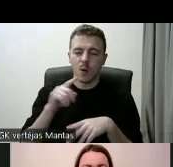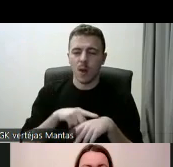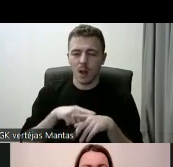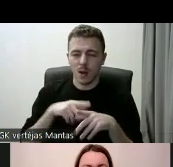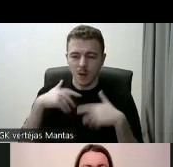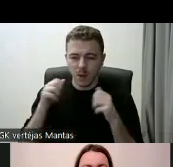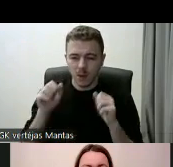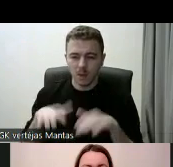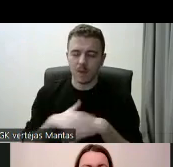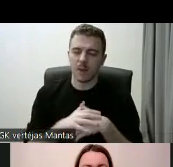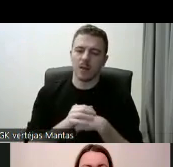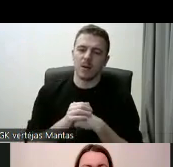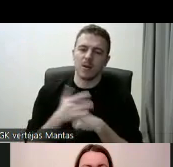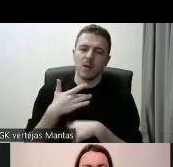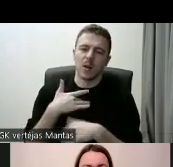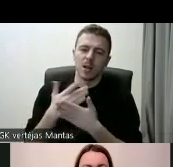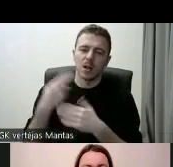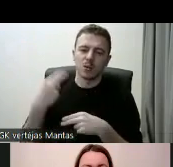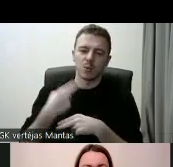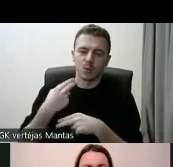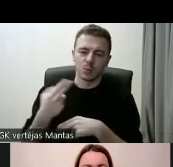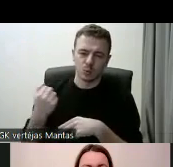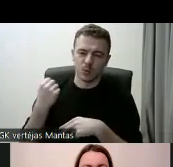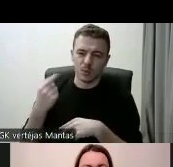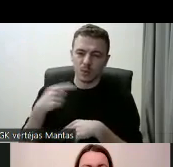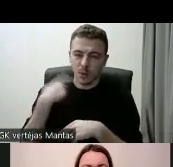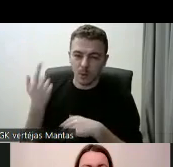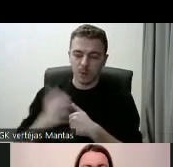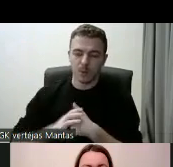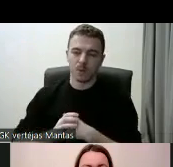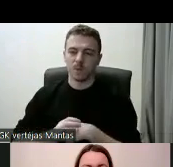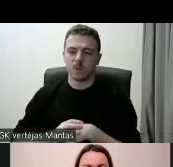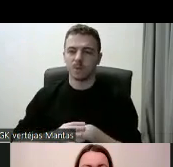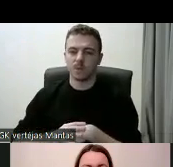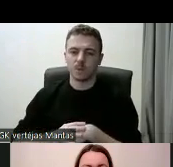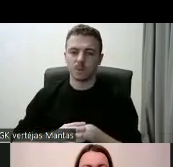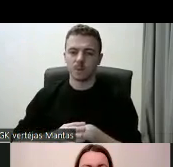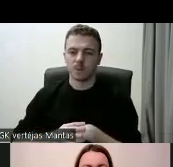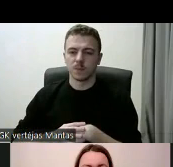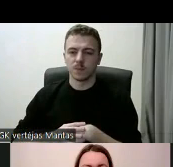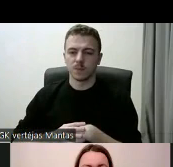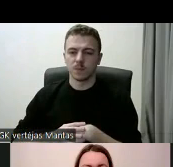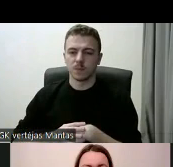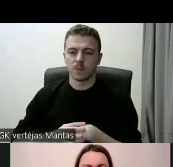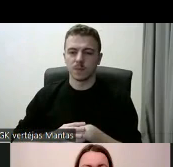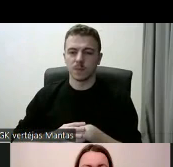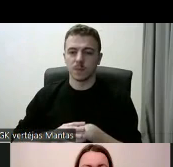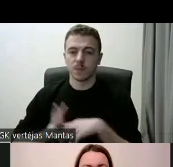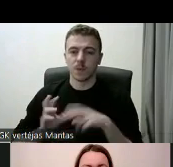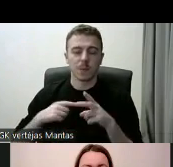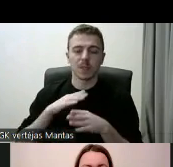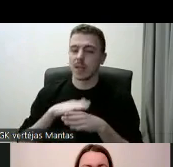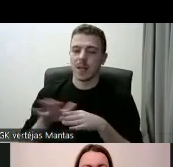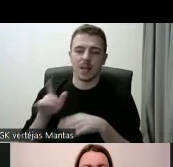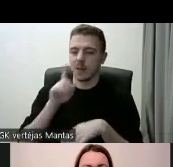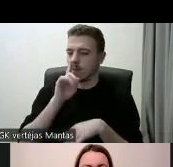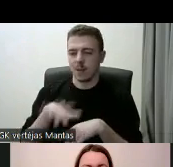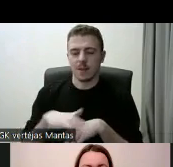arba kad yra daug trukdžių, tai mes tada negyvensime, turime užtikrinti,